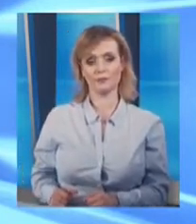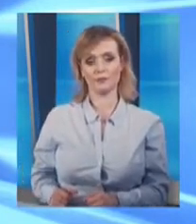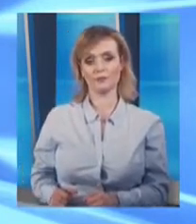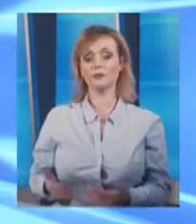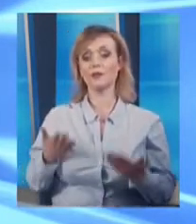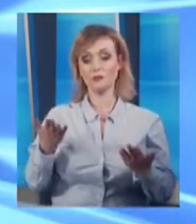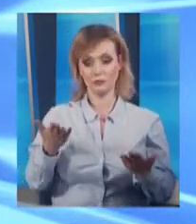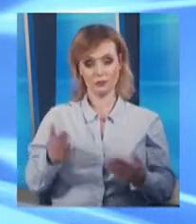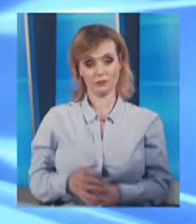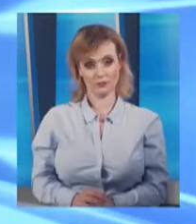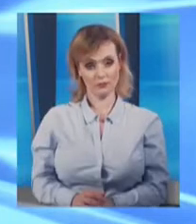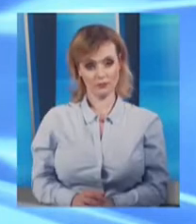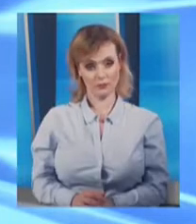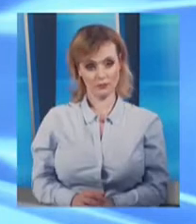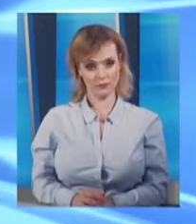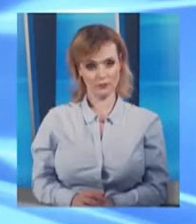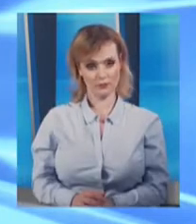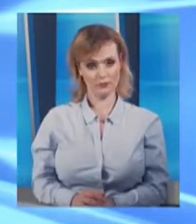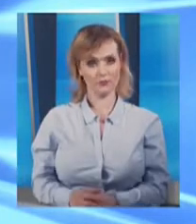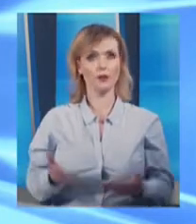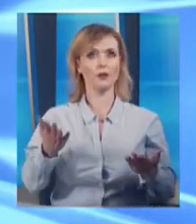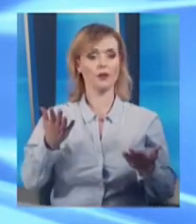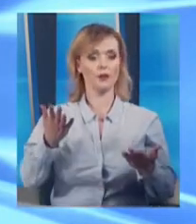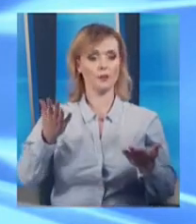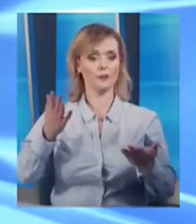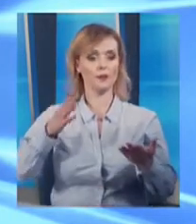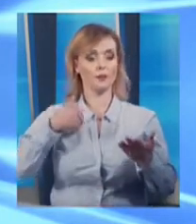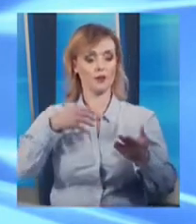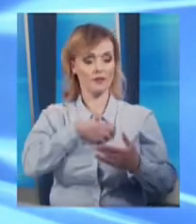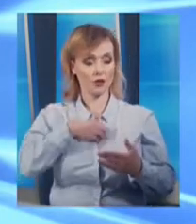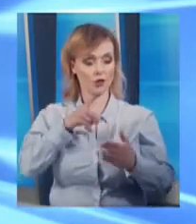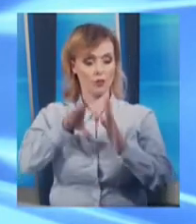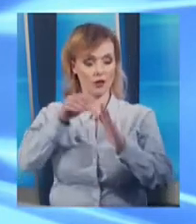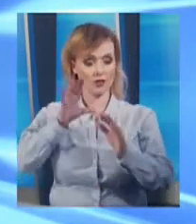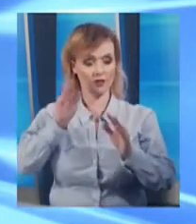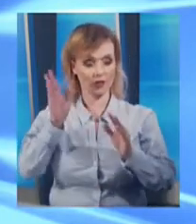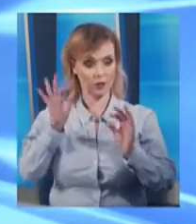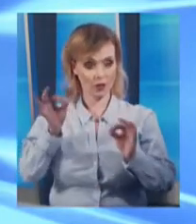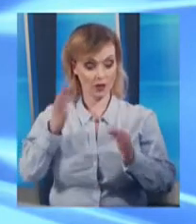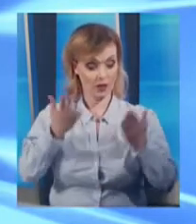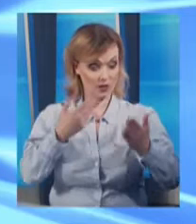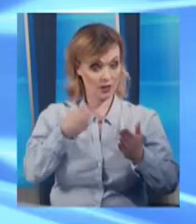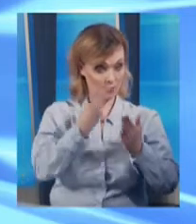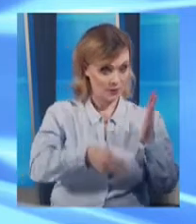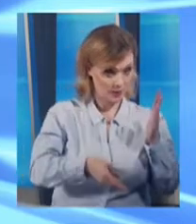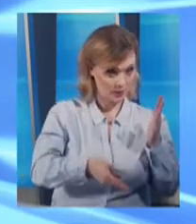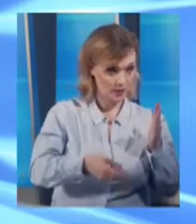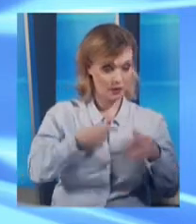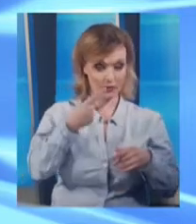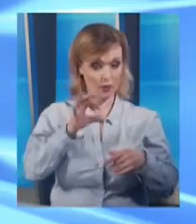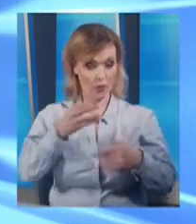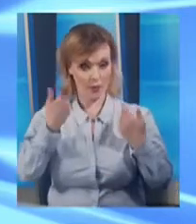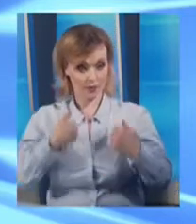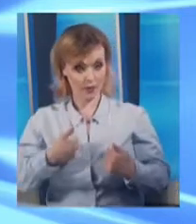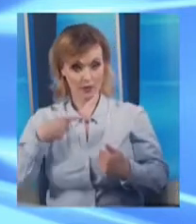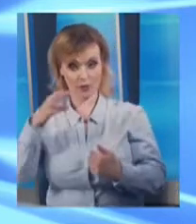Citez. Nici nu iau în calcul ipoteza să pierd alegerile. Fiindcă, dacă pierd, nu e vorba despre mine, e vorba